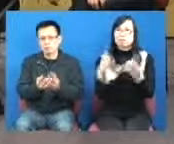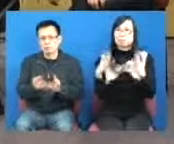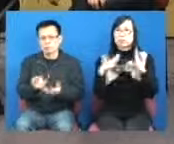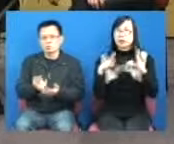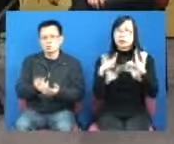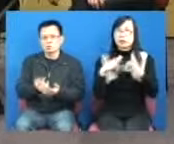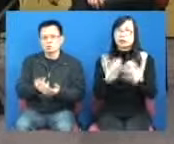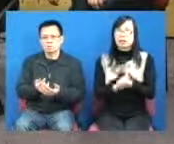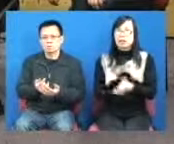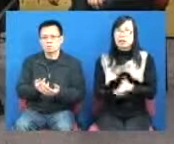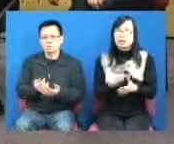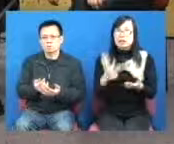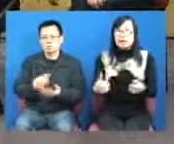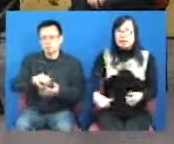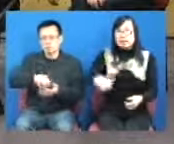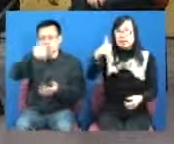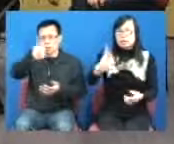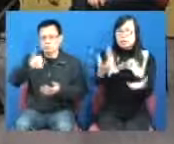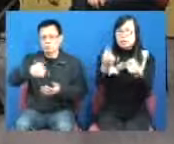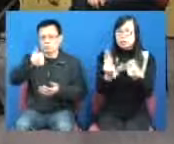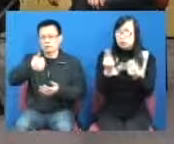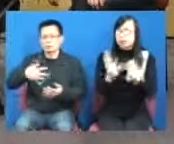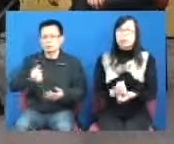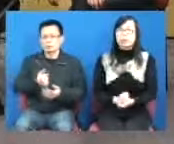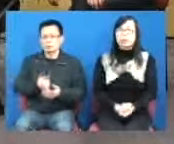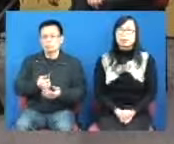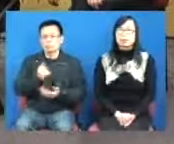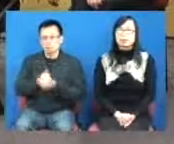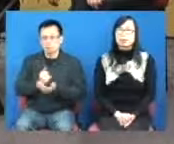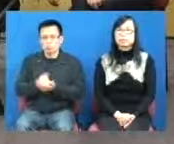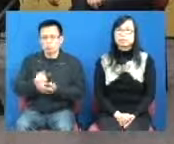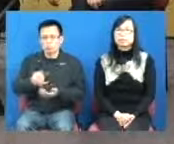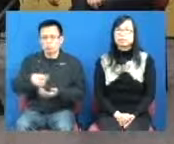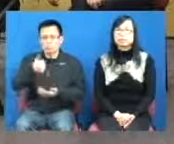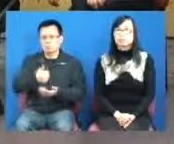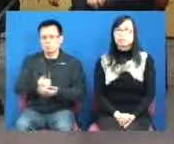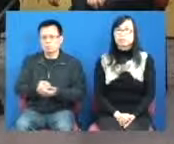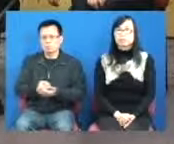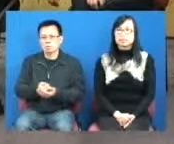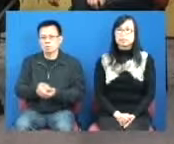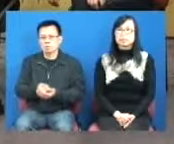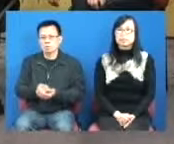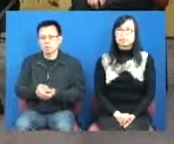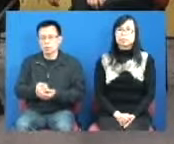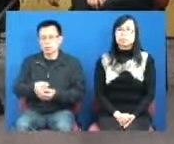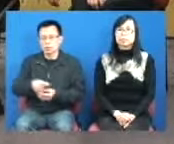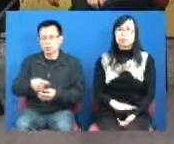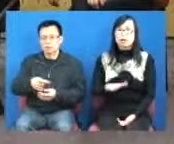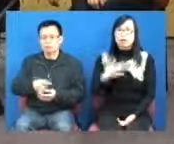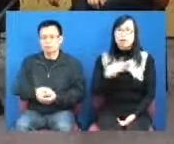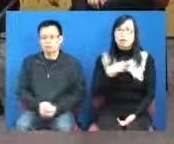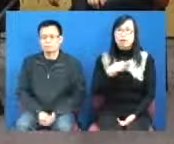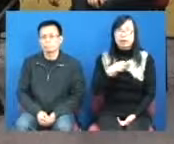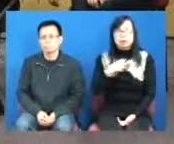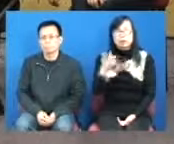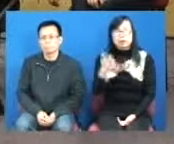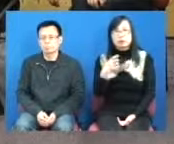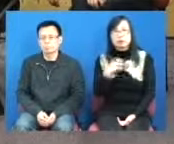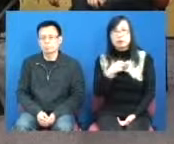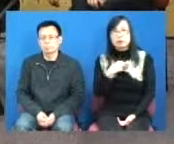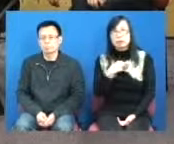功爭取成功就是在作響成功都是成功爭取不過就是別人成功你才爭取我反而我